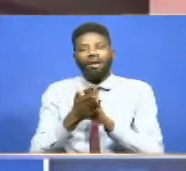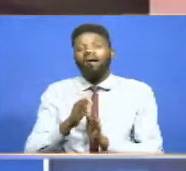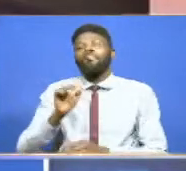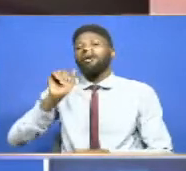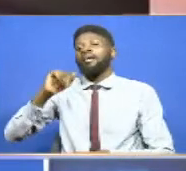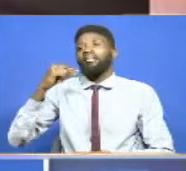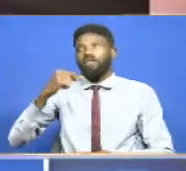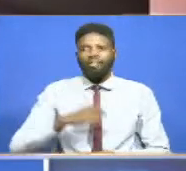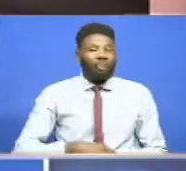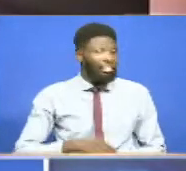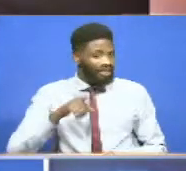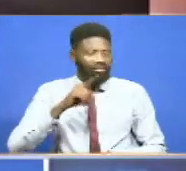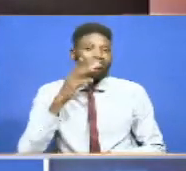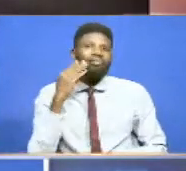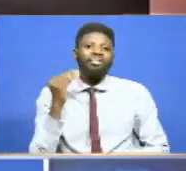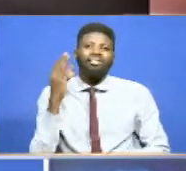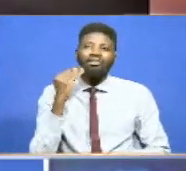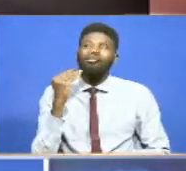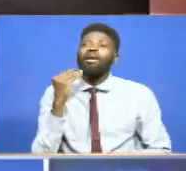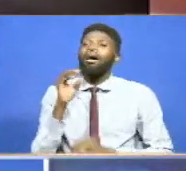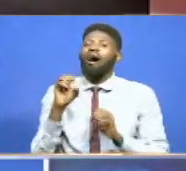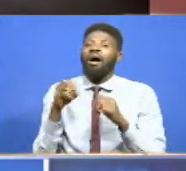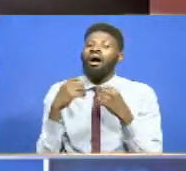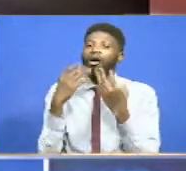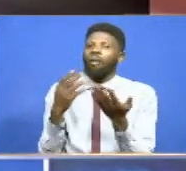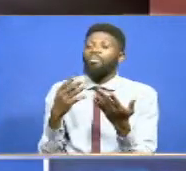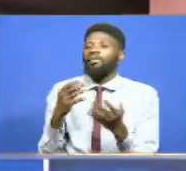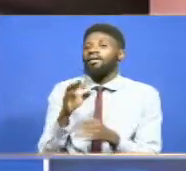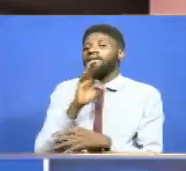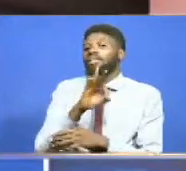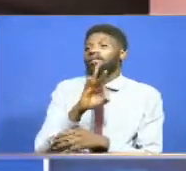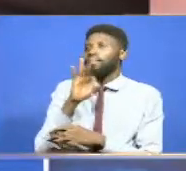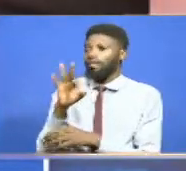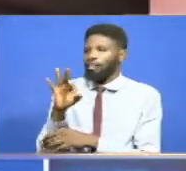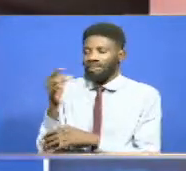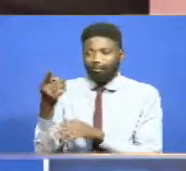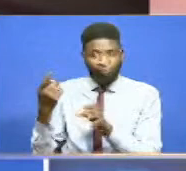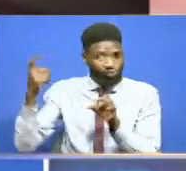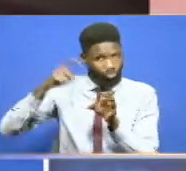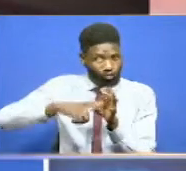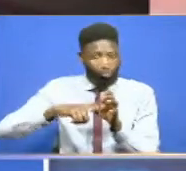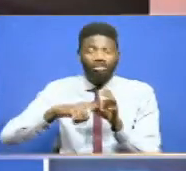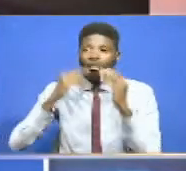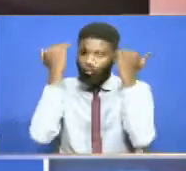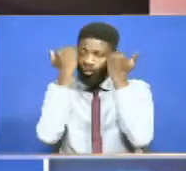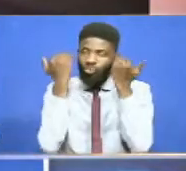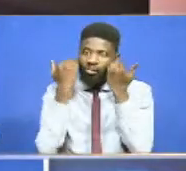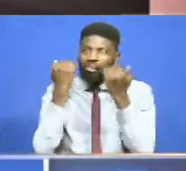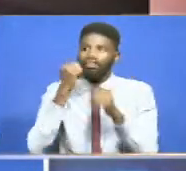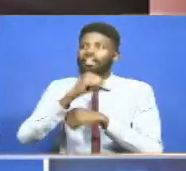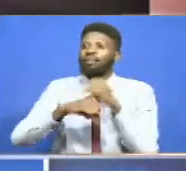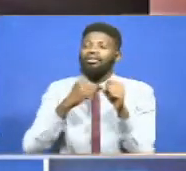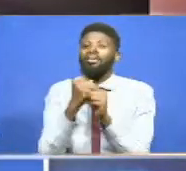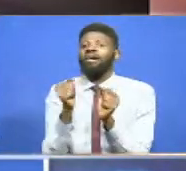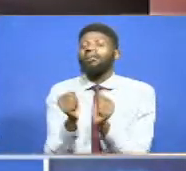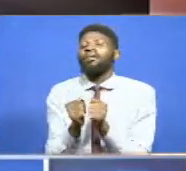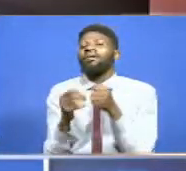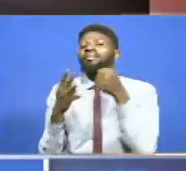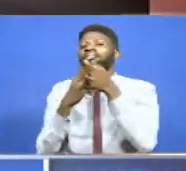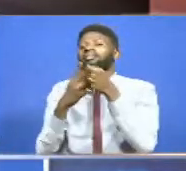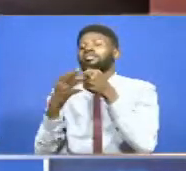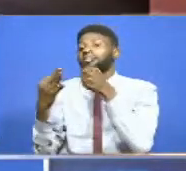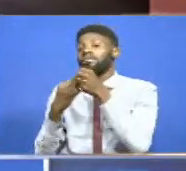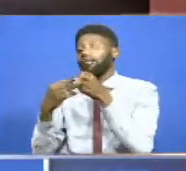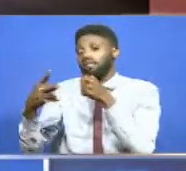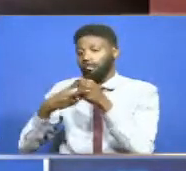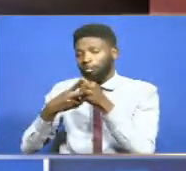miaka 33 katika taaluma ya wanasheria na alijiunga na idara ya mahakama mwaka 1987 akiwa hakimu